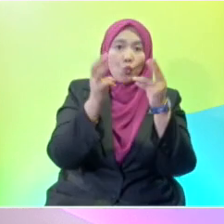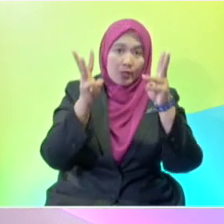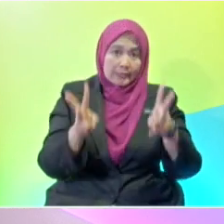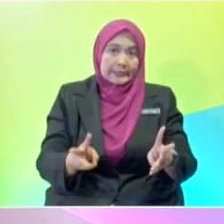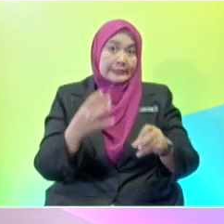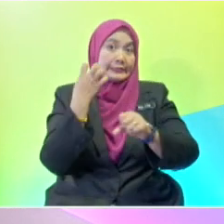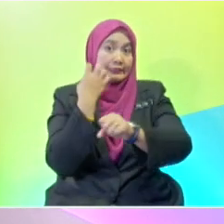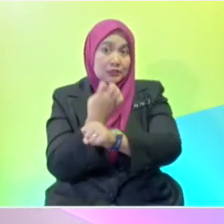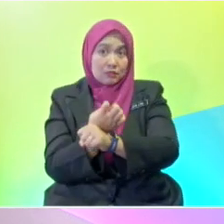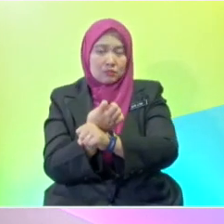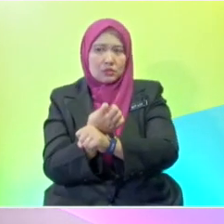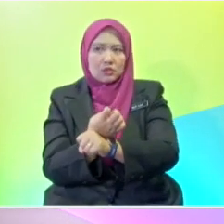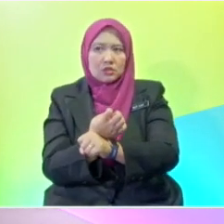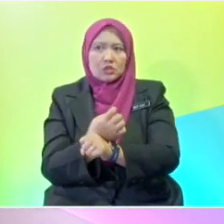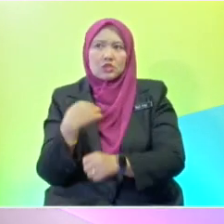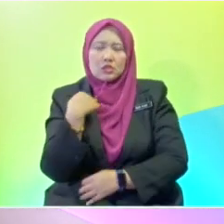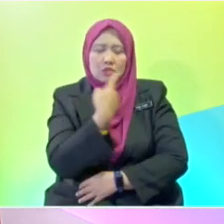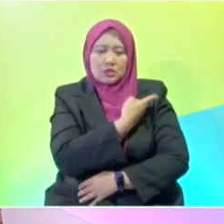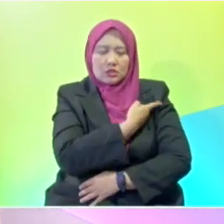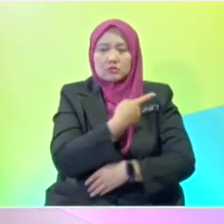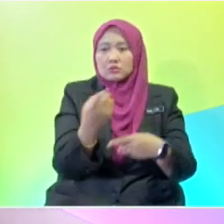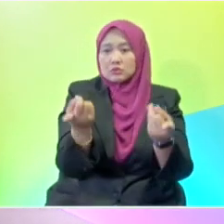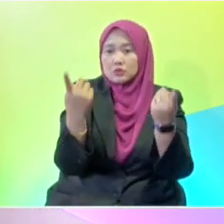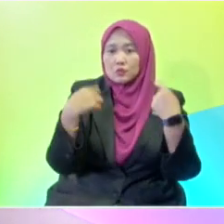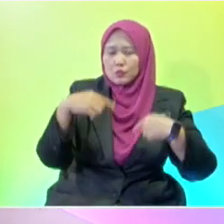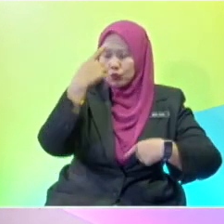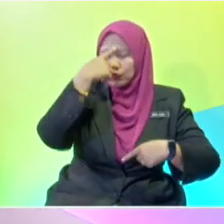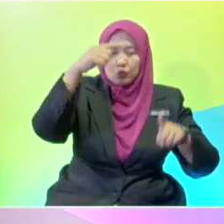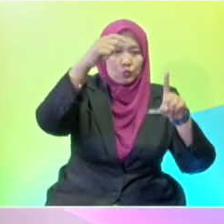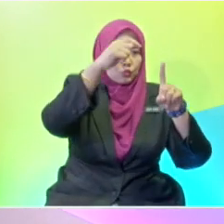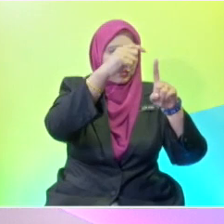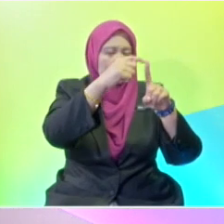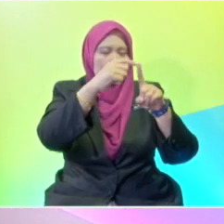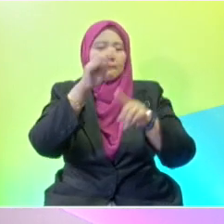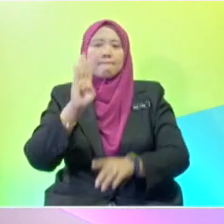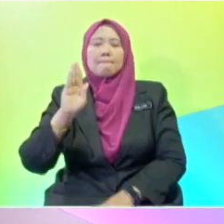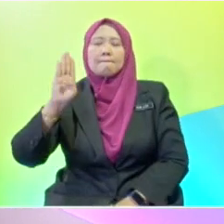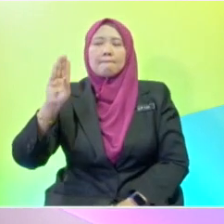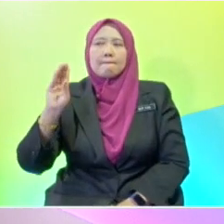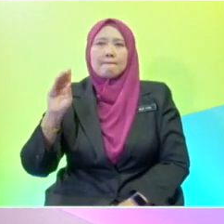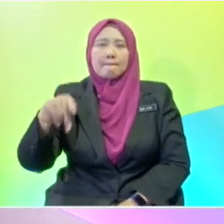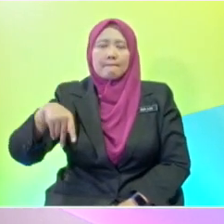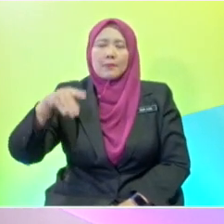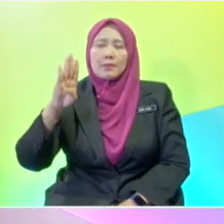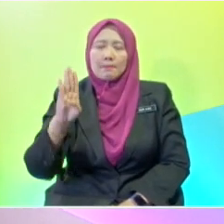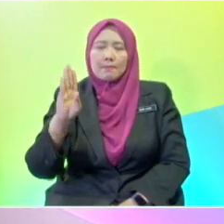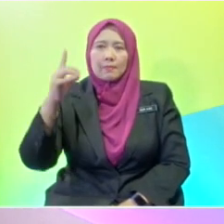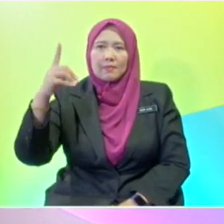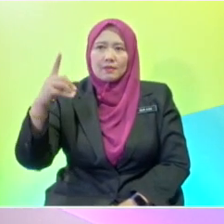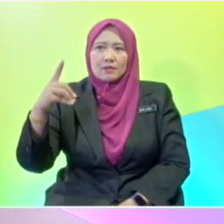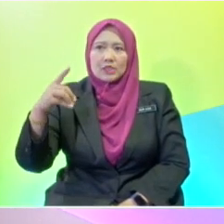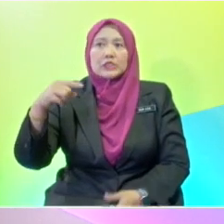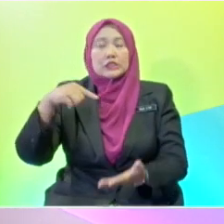topik ini untuk tujuan PBB karena topik ini lebih memfokuskan kepada teori